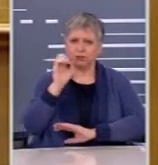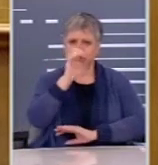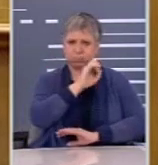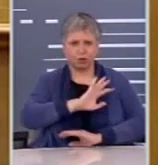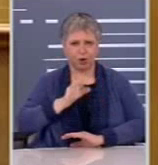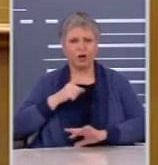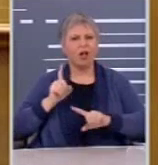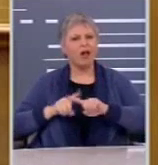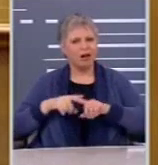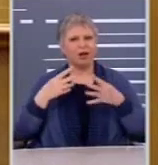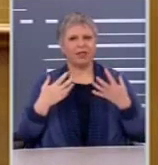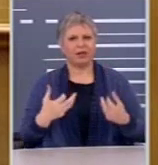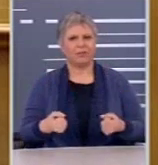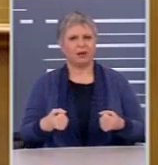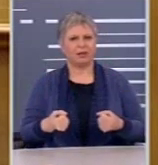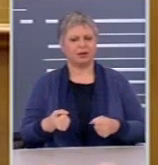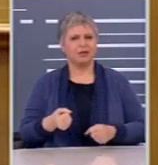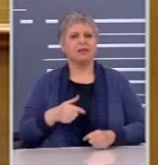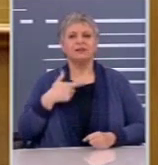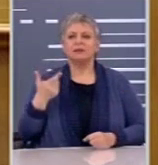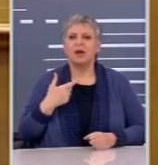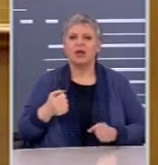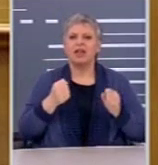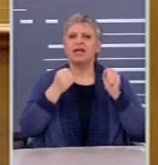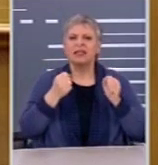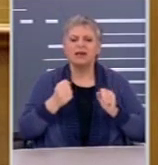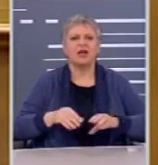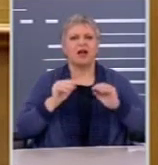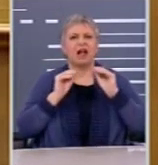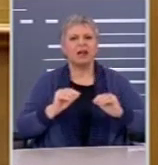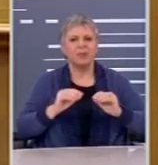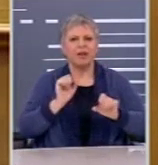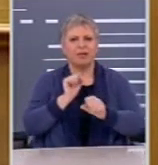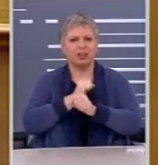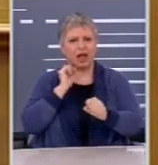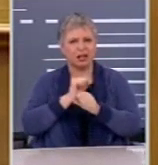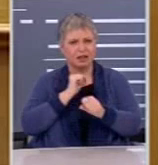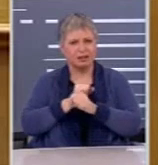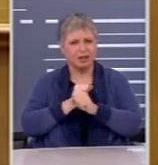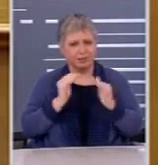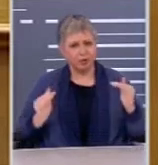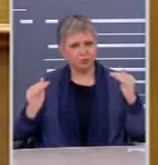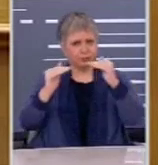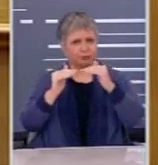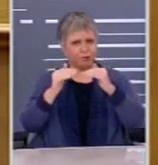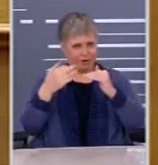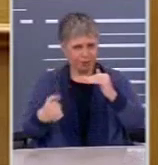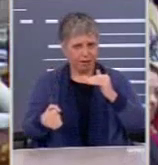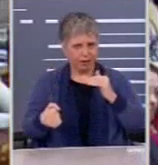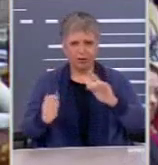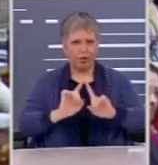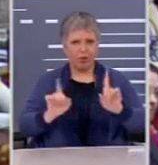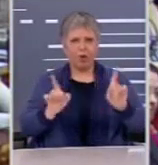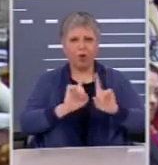Σήμερα σε όλο τον κόσμο η ίση πρόσβαση της γυναίκας στην υγεία, την εκπαίδευση, την εργασία δεν είναι ούτε κατοχυρωμένη ούτε αυτονόητη.